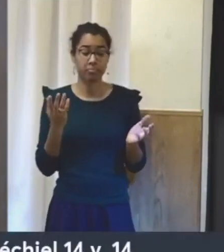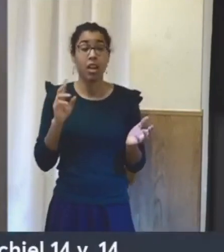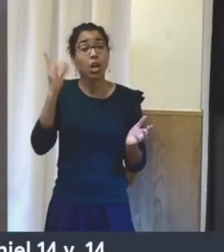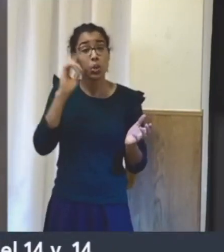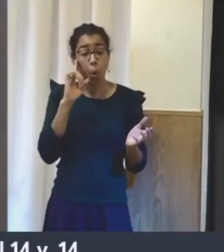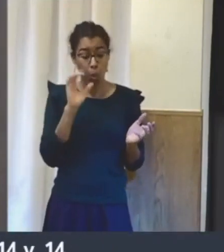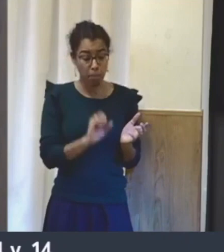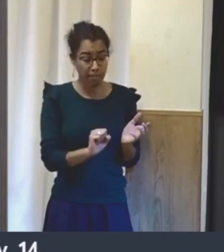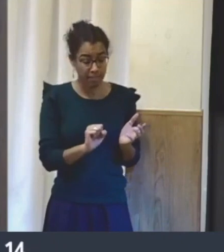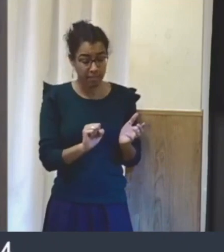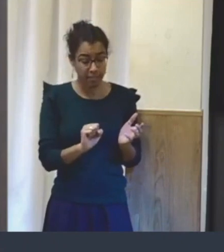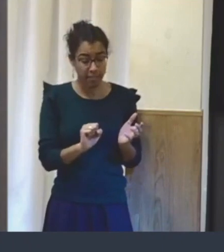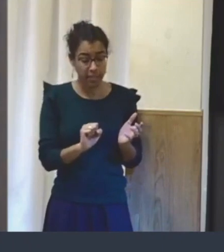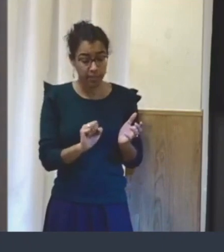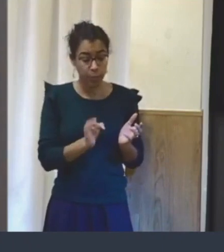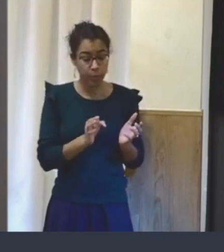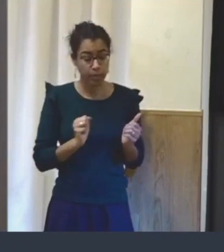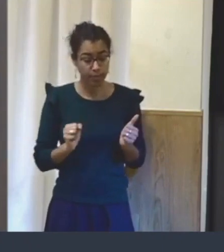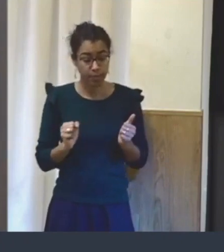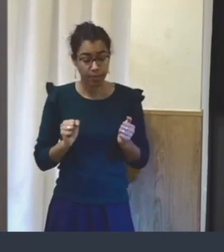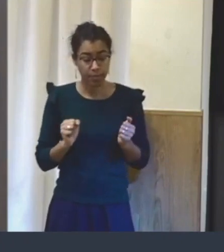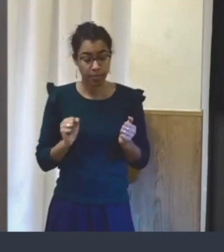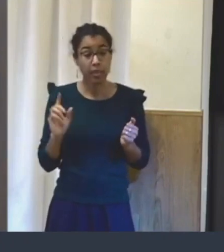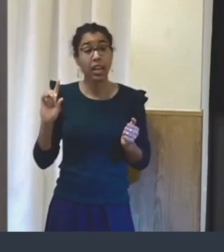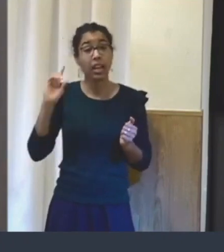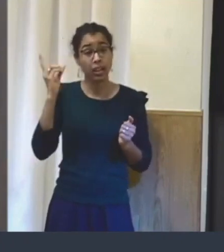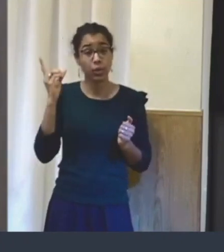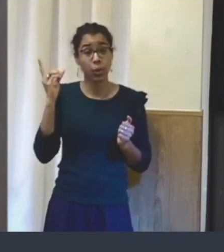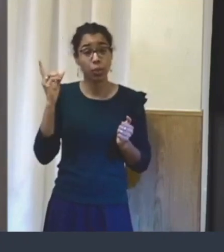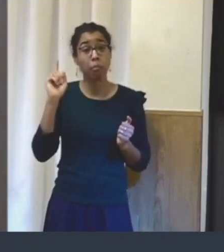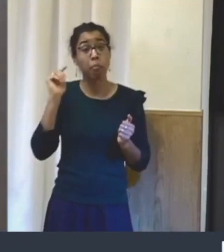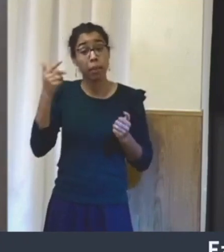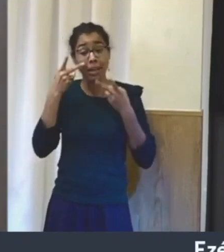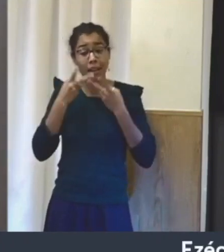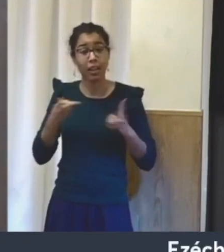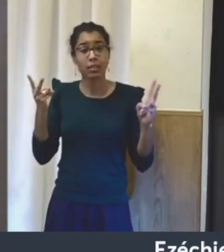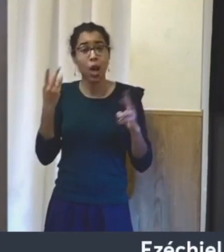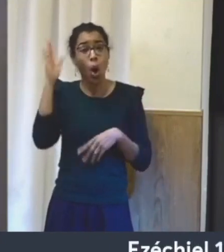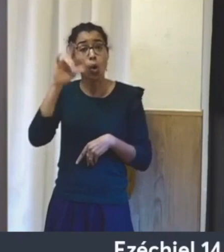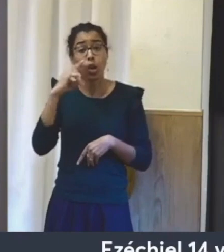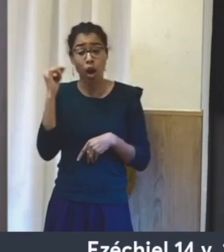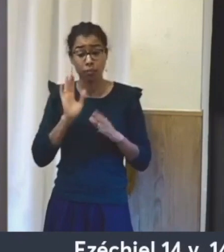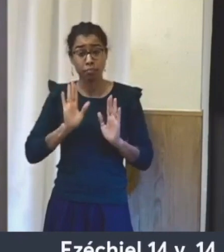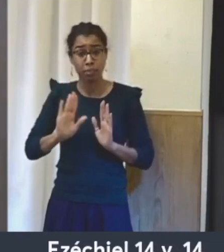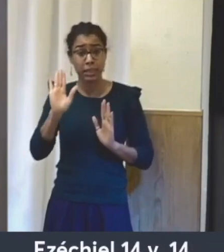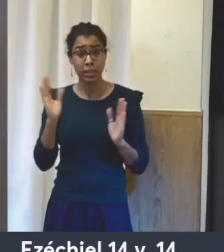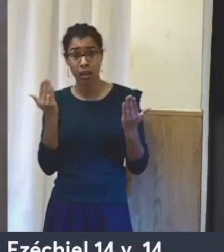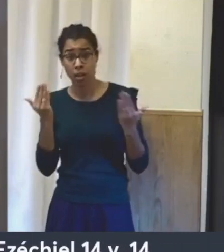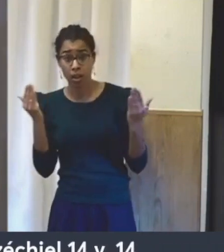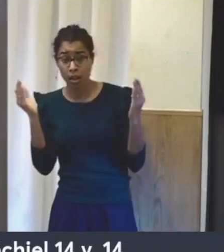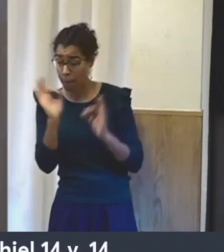homme. Et Dieu a même déclaré qu'il n'y avait pas d'homme comme lui sur la